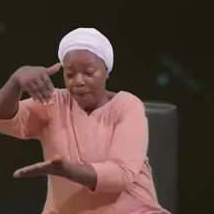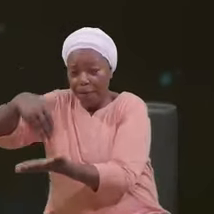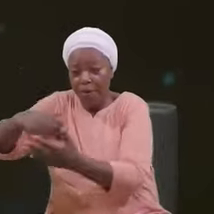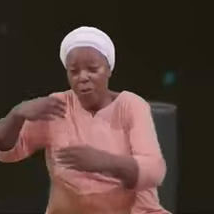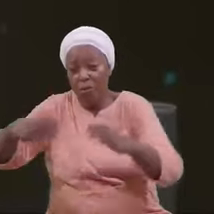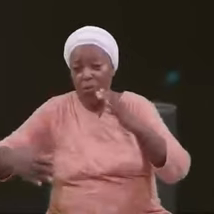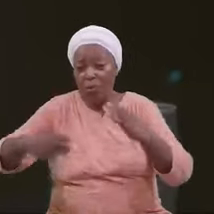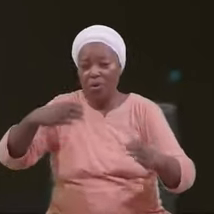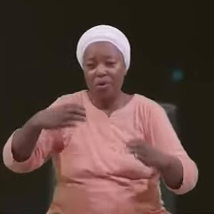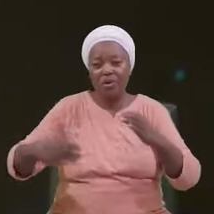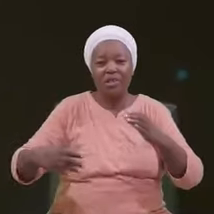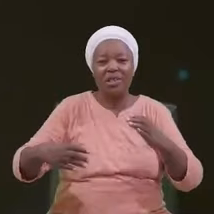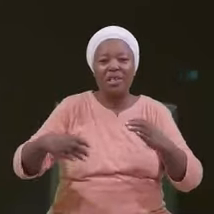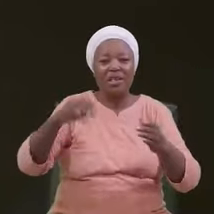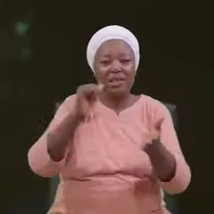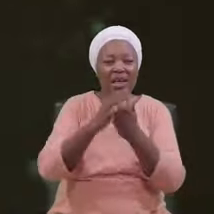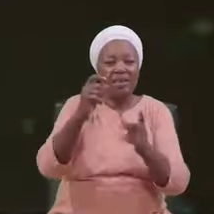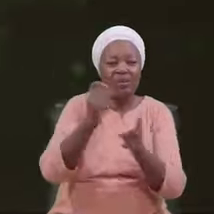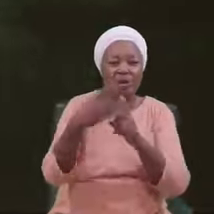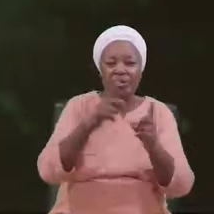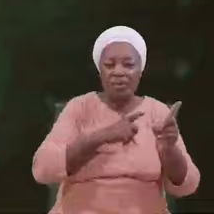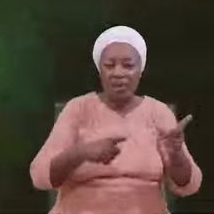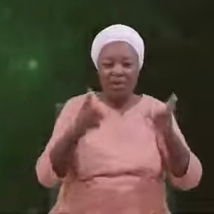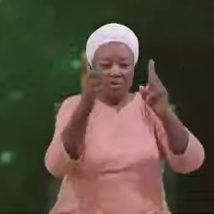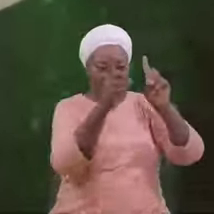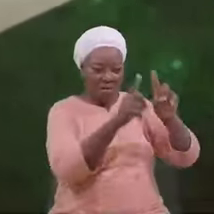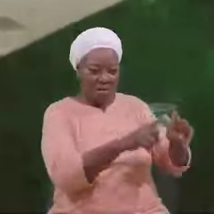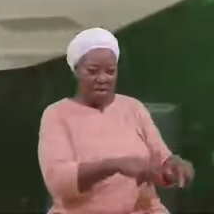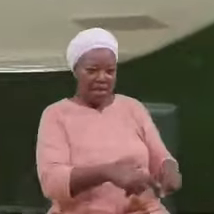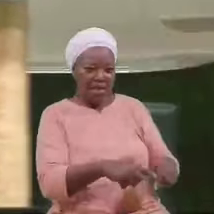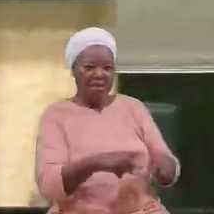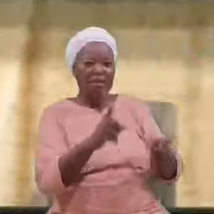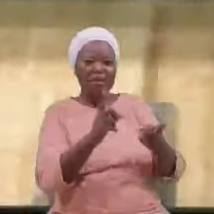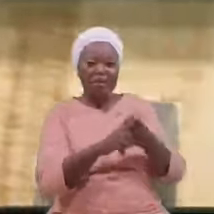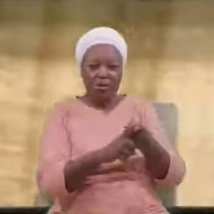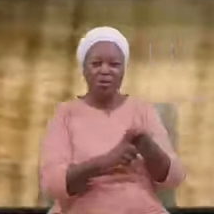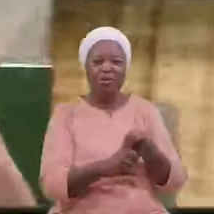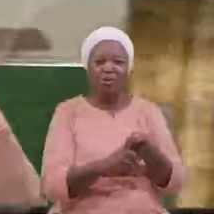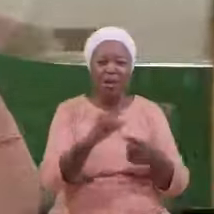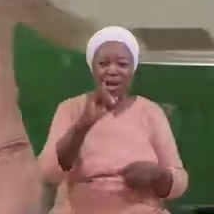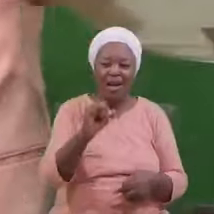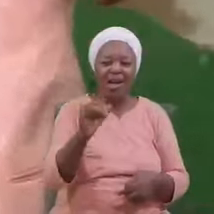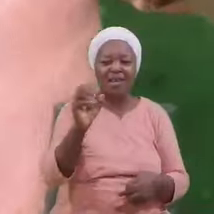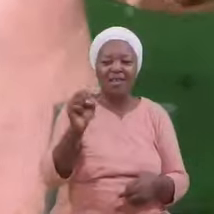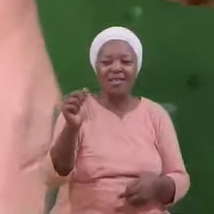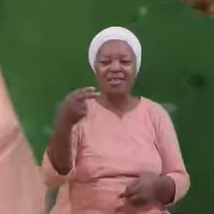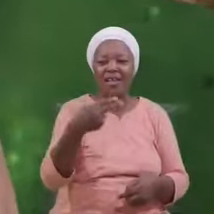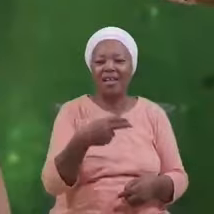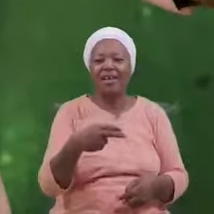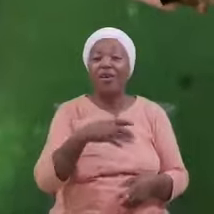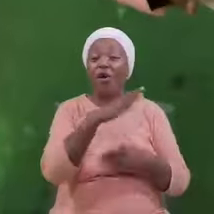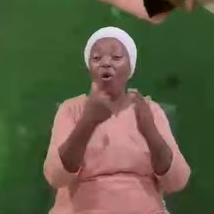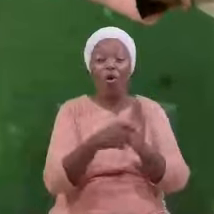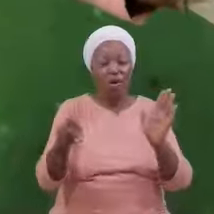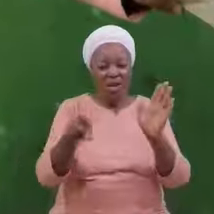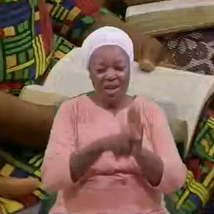la parole de l'Éternel lui fut adressée en ces termes. La prophétie négative va